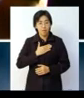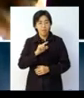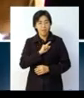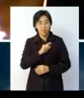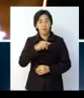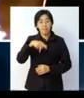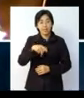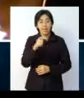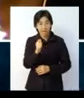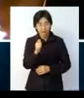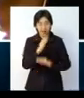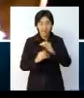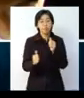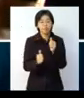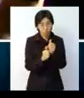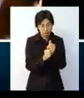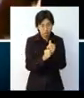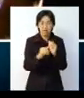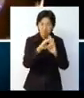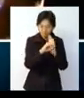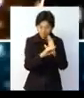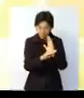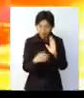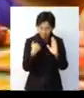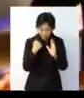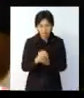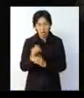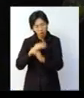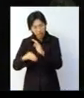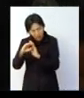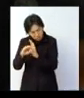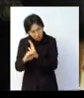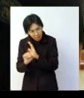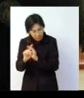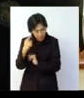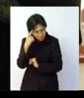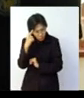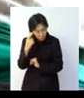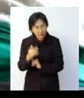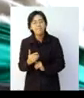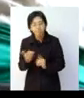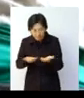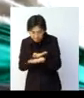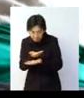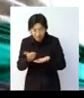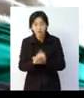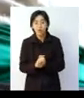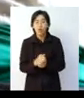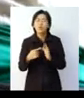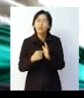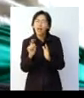เนี่ยทั้งพี่เองเนี่ยมีกฎกติกามารยาทกับคนพิการก็มีกฎกติกามารยาท